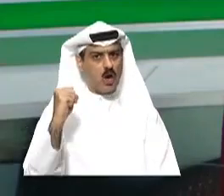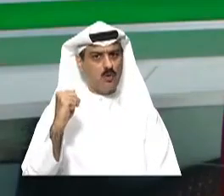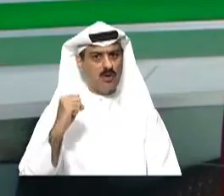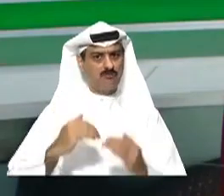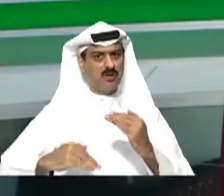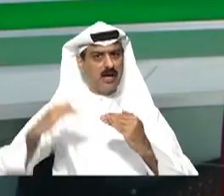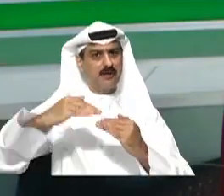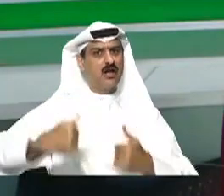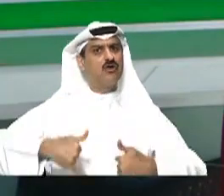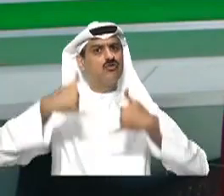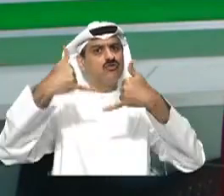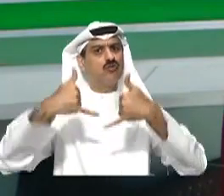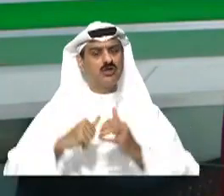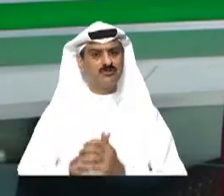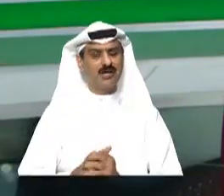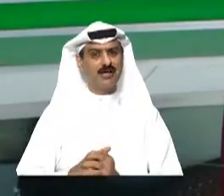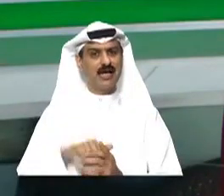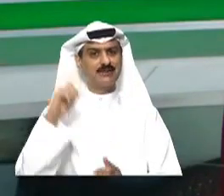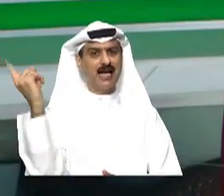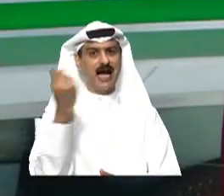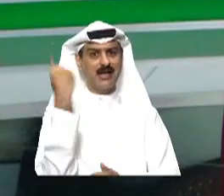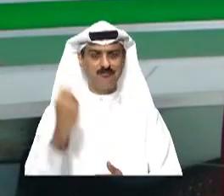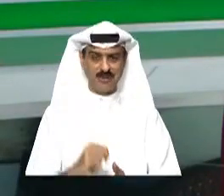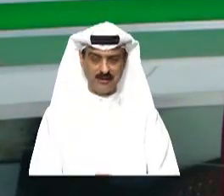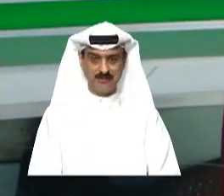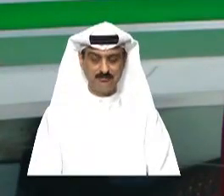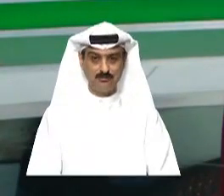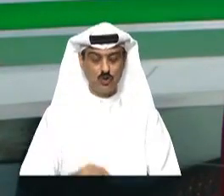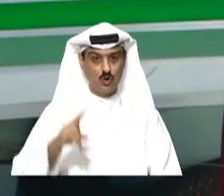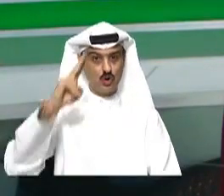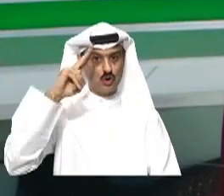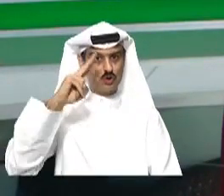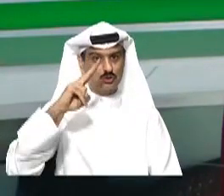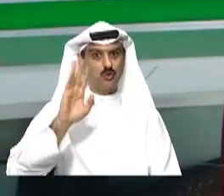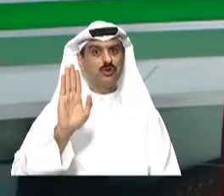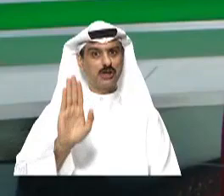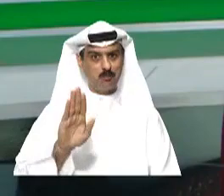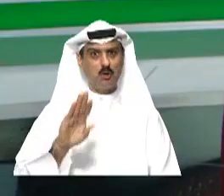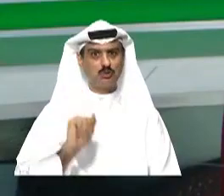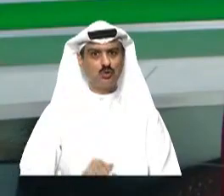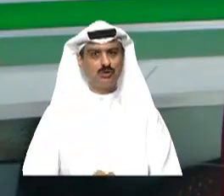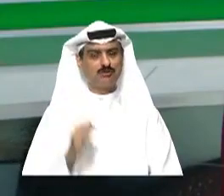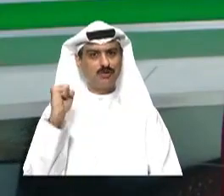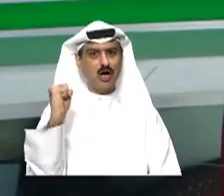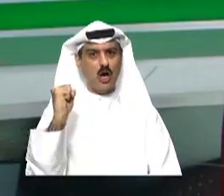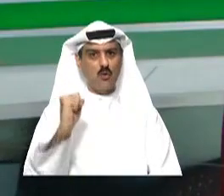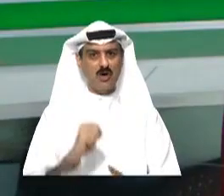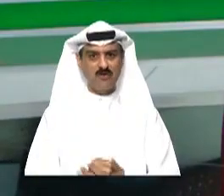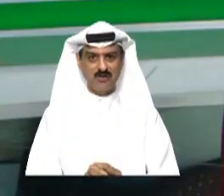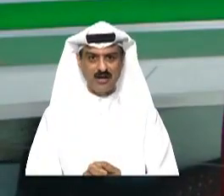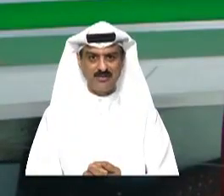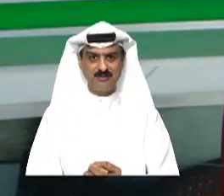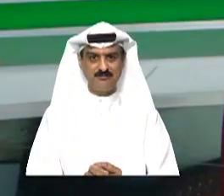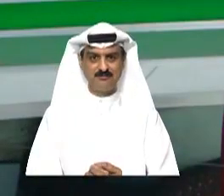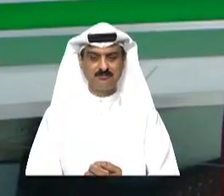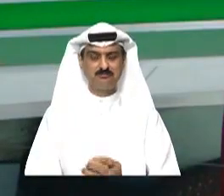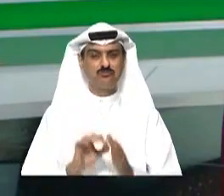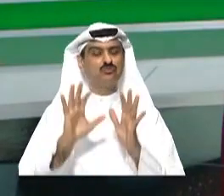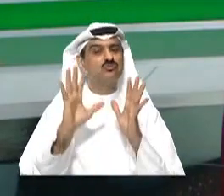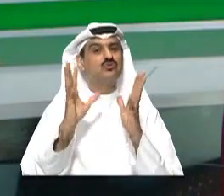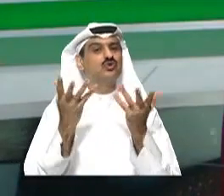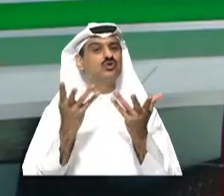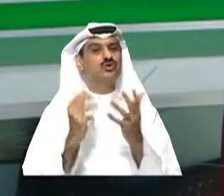لتحقيق المونديال، وايضا المنتخب السعودي من الناحيه الفنيه كان حاضر استاذ هادي اذا توافقنا الراي،